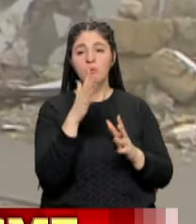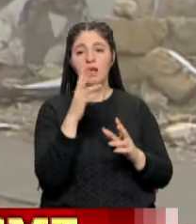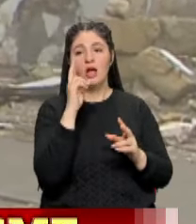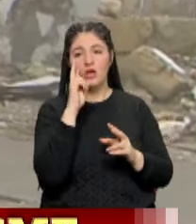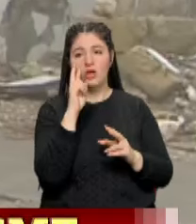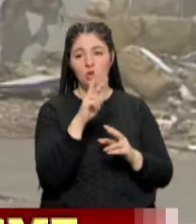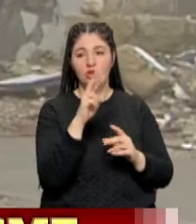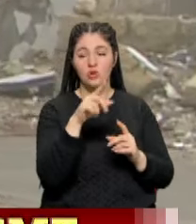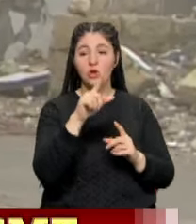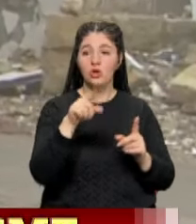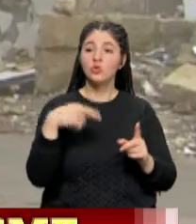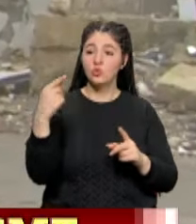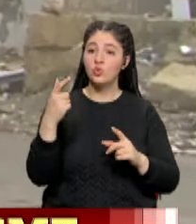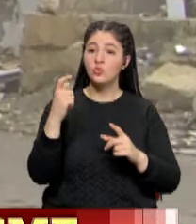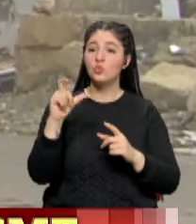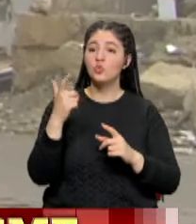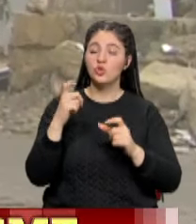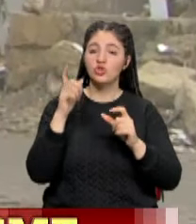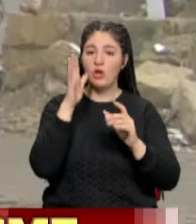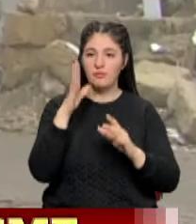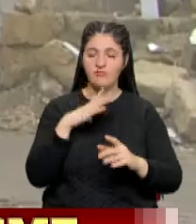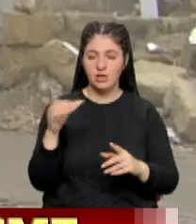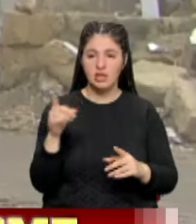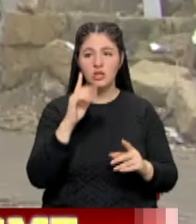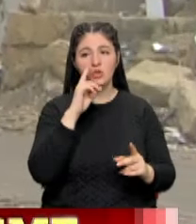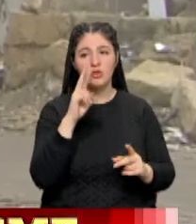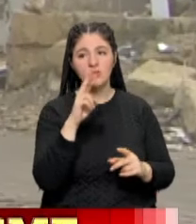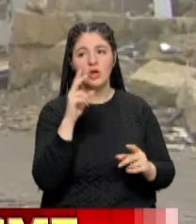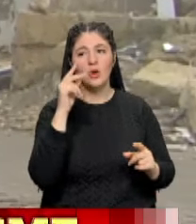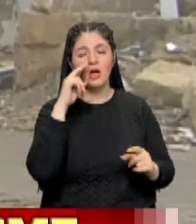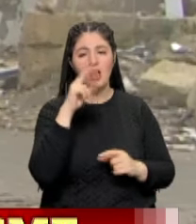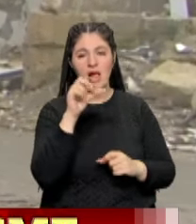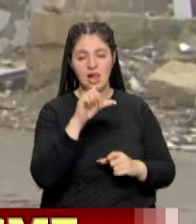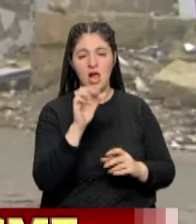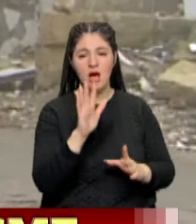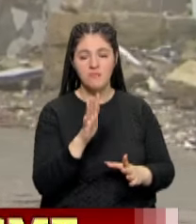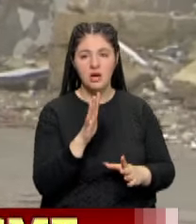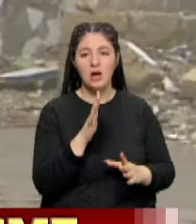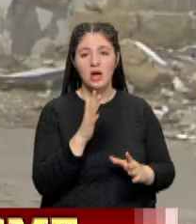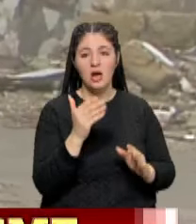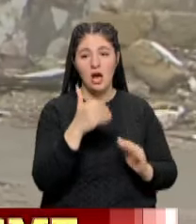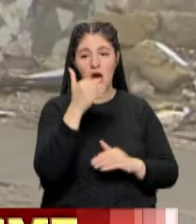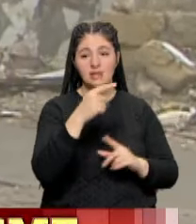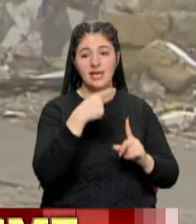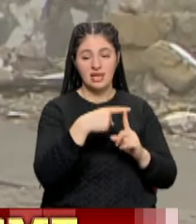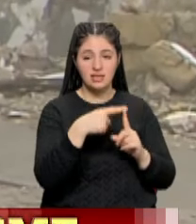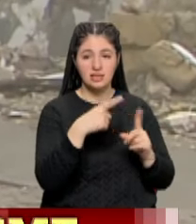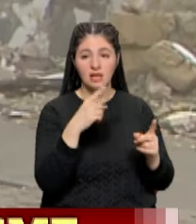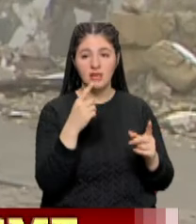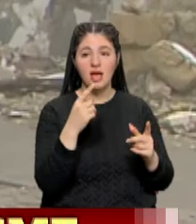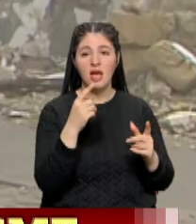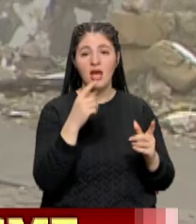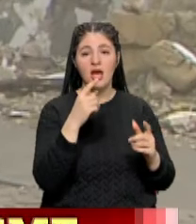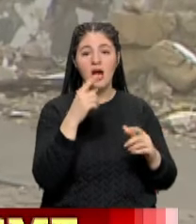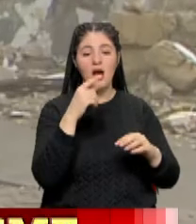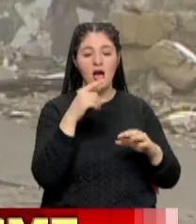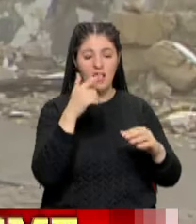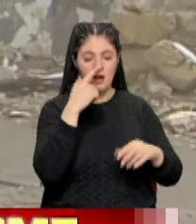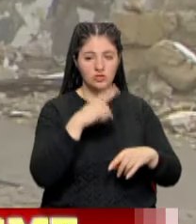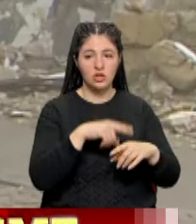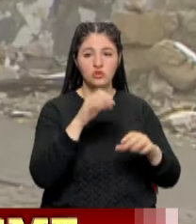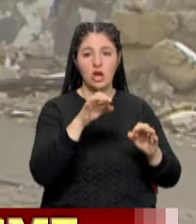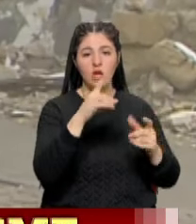ekrana gelmiyordur. Evet. Yani yayına gelmiyordur ama arkada kilisede ayinde insanlar